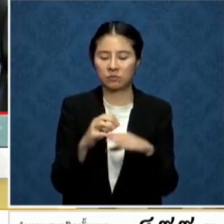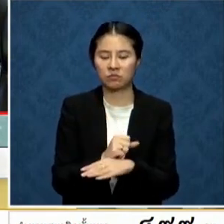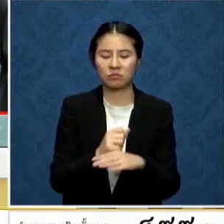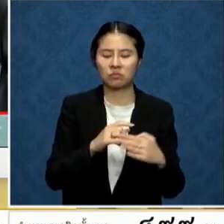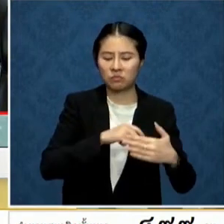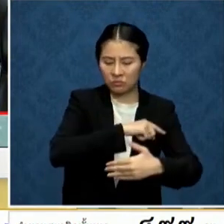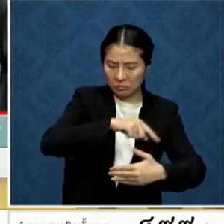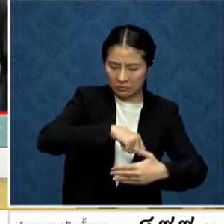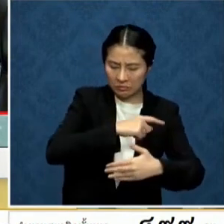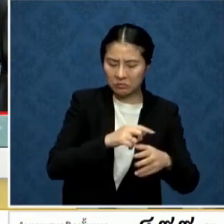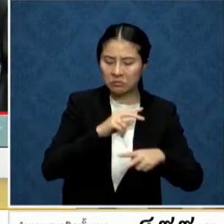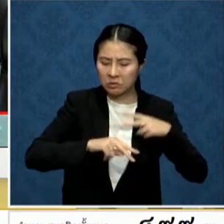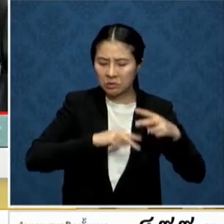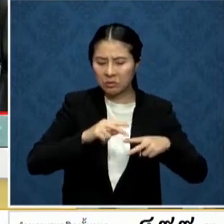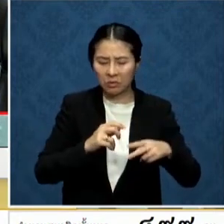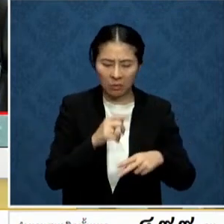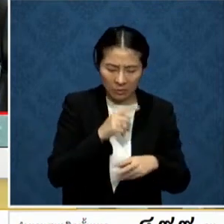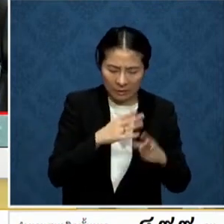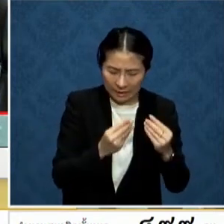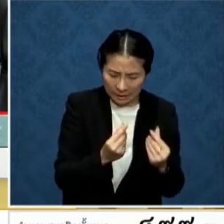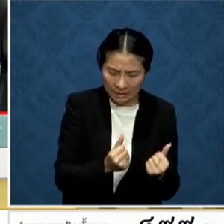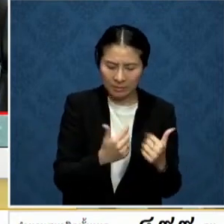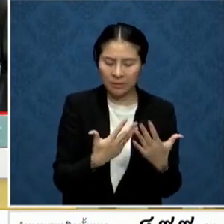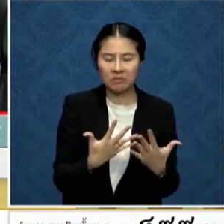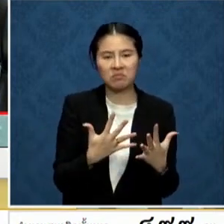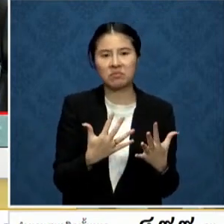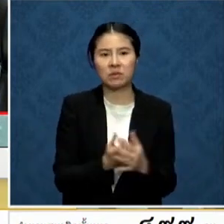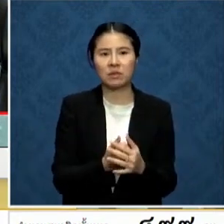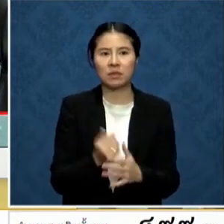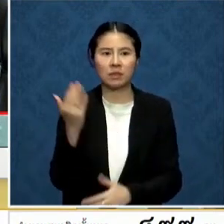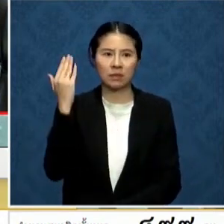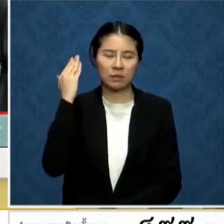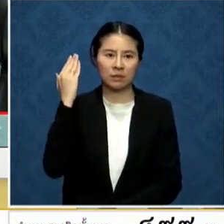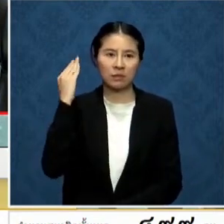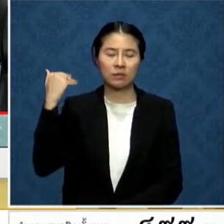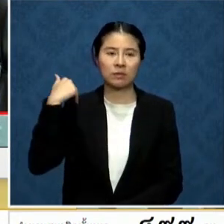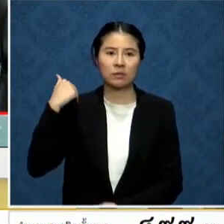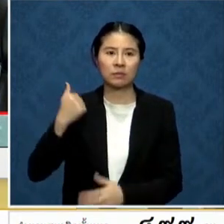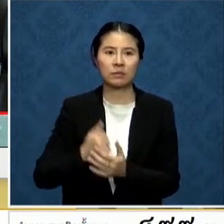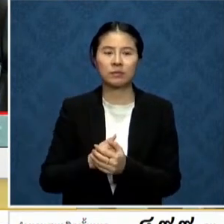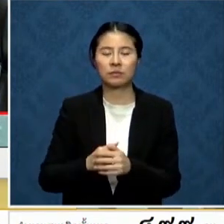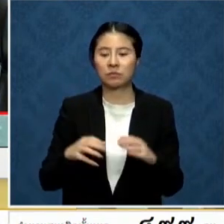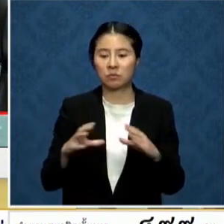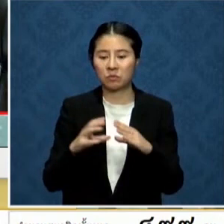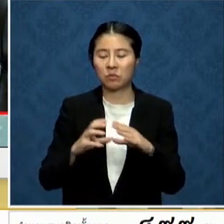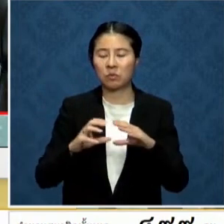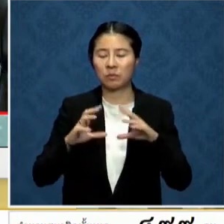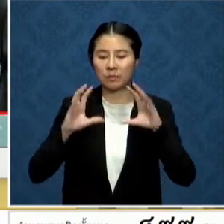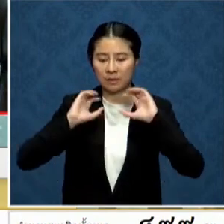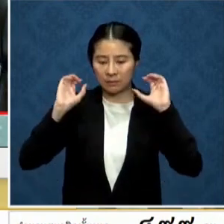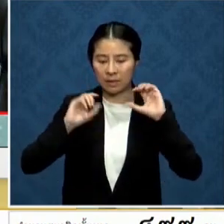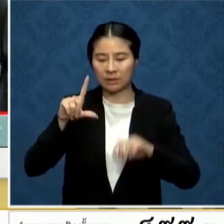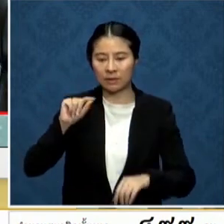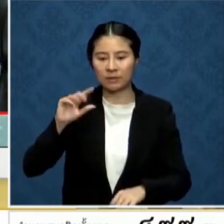ฝ่ายเดียวกันจะตรวจสอบฝ่ายเดียวกันเอาเป็นเอาตายไม่มีทางครับในสมัยที่แล้วสมัยสภาชุดที่ 25กรรมาธิการ